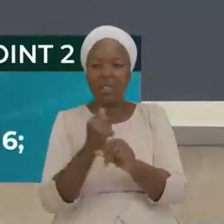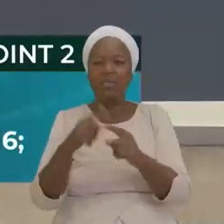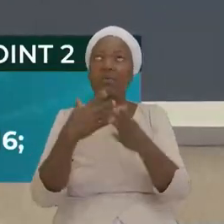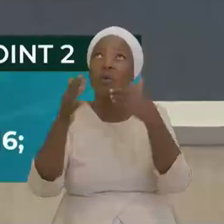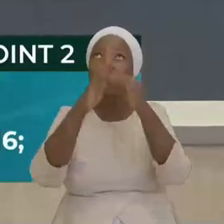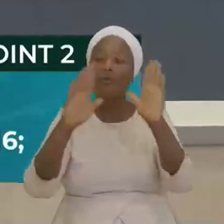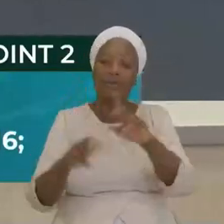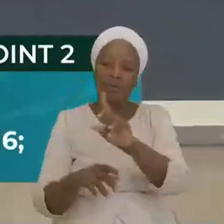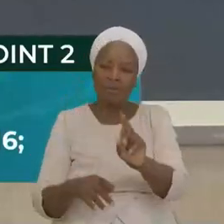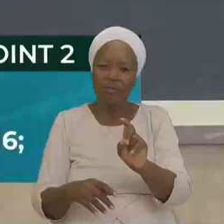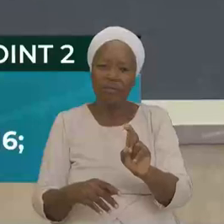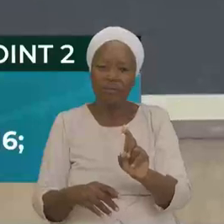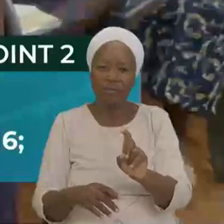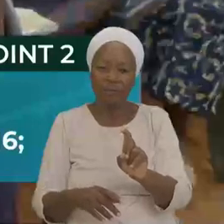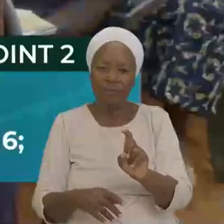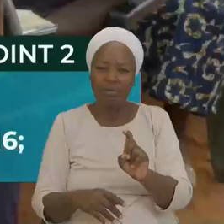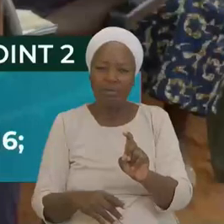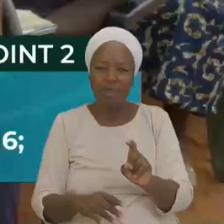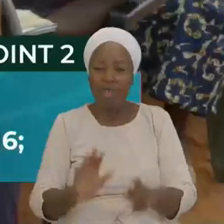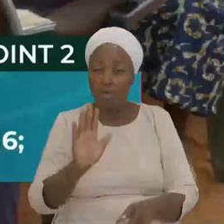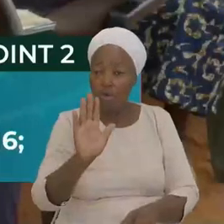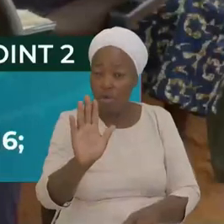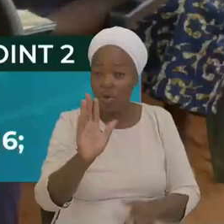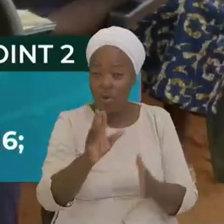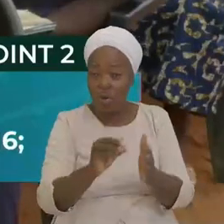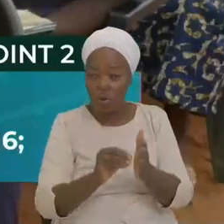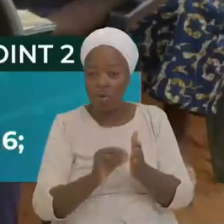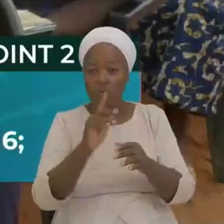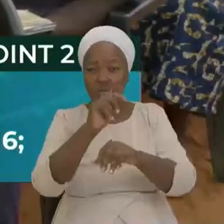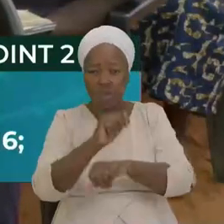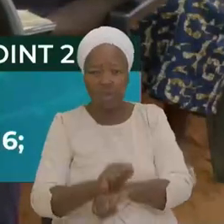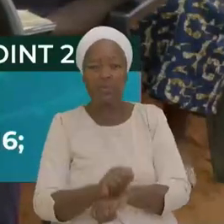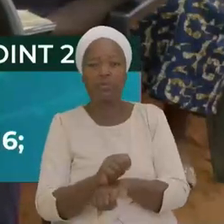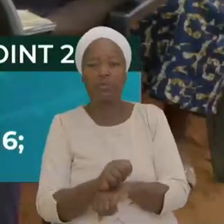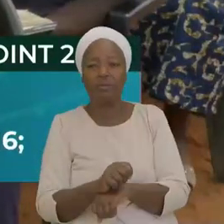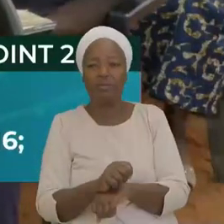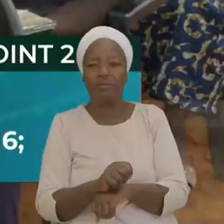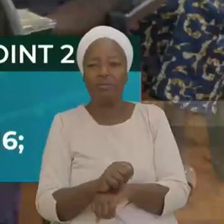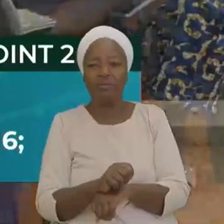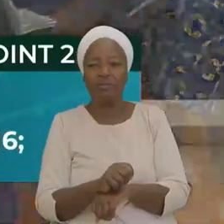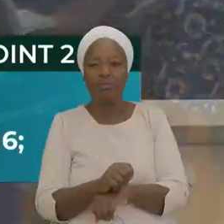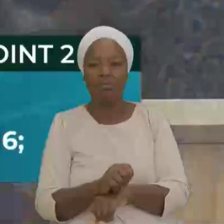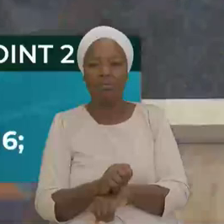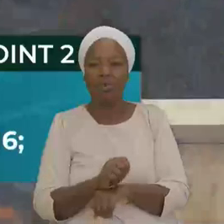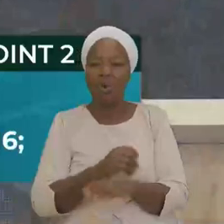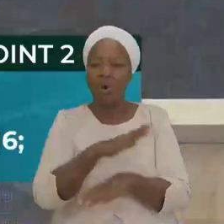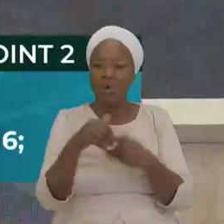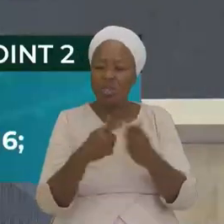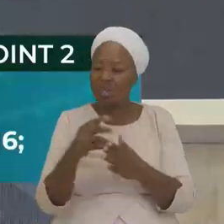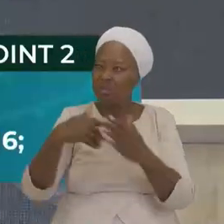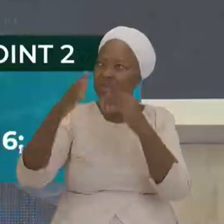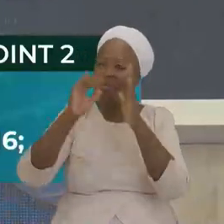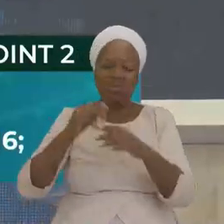Quel temple Dieu enlèvera de la terre pour l'amener au ciel? C'est ton temple à toi.